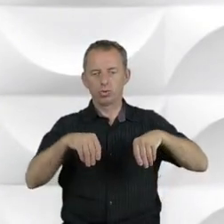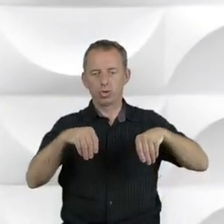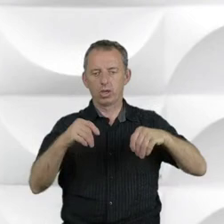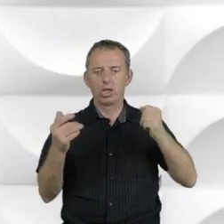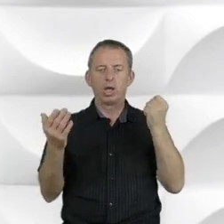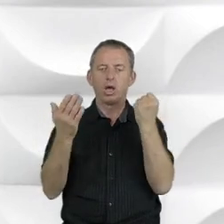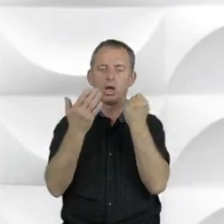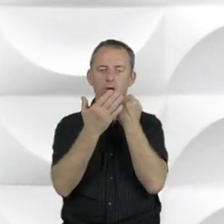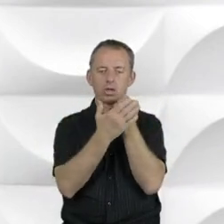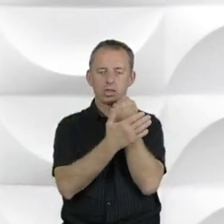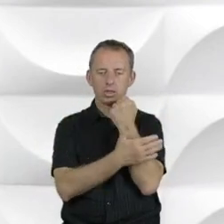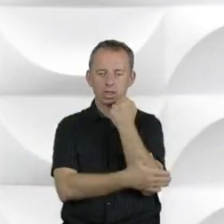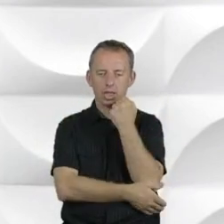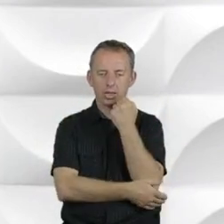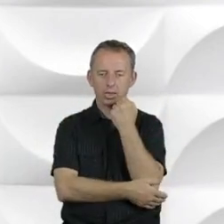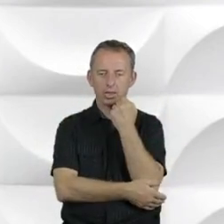ostatni